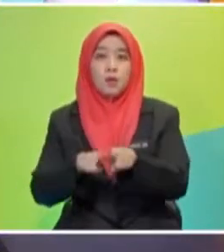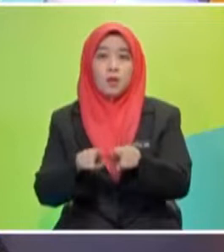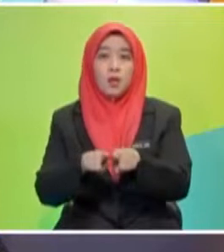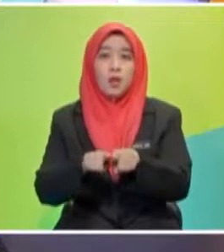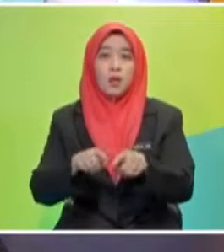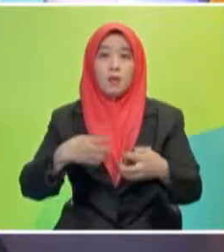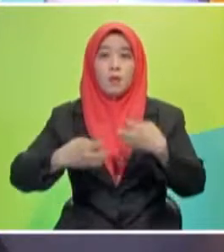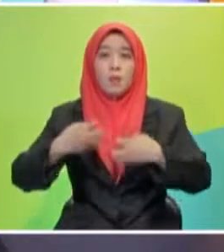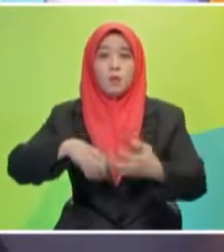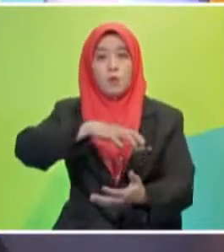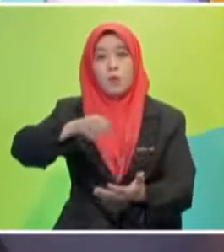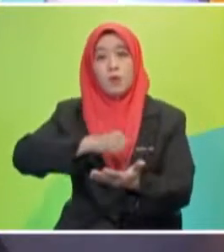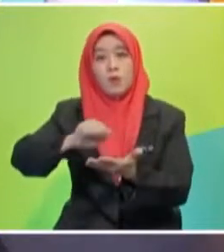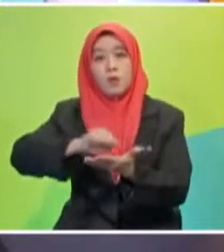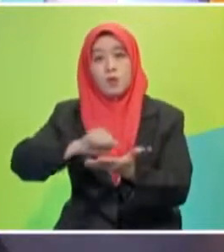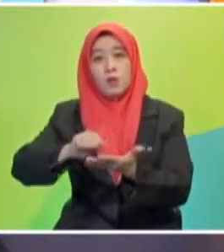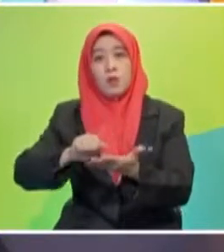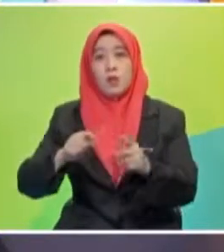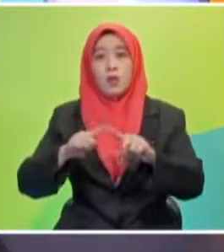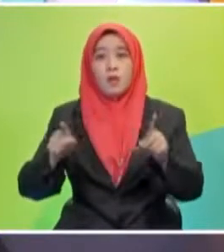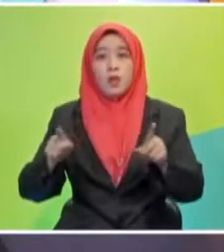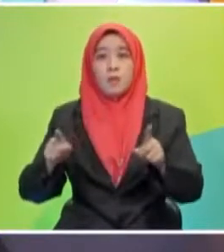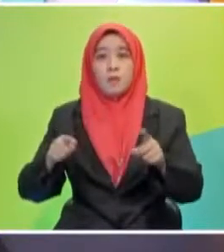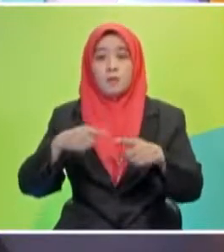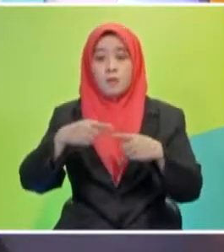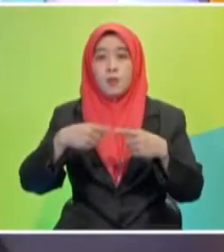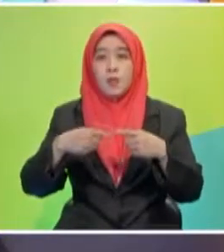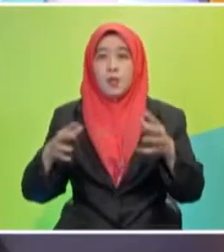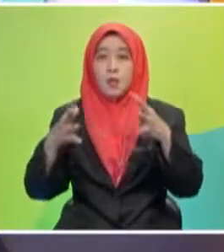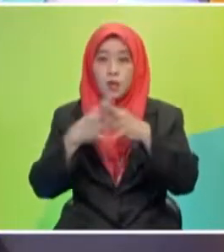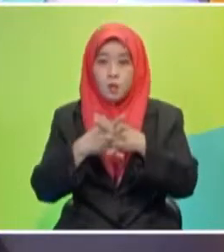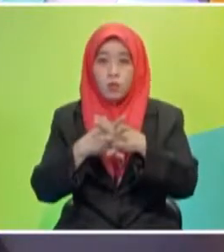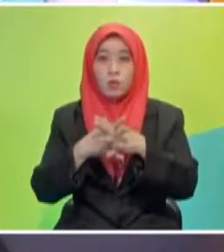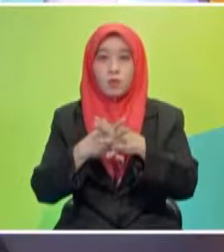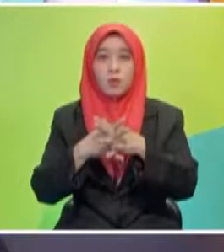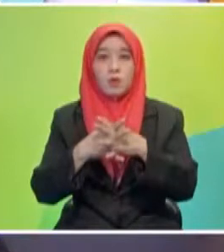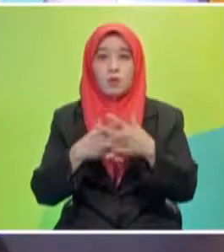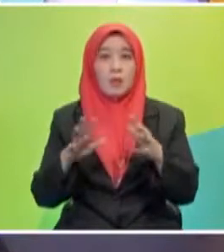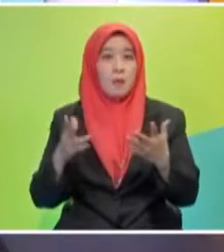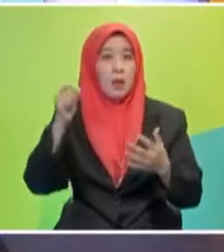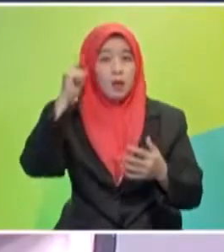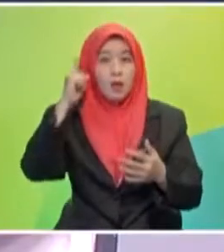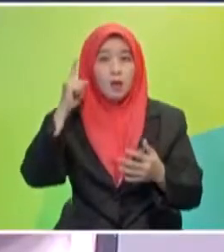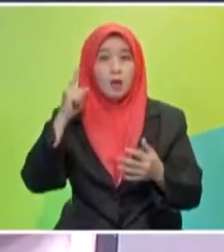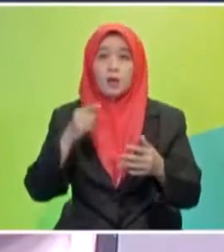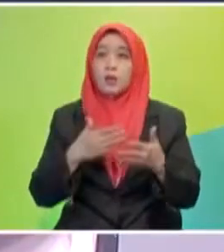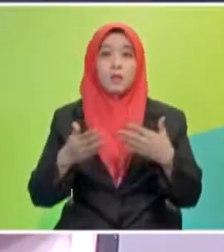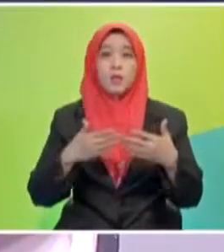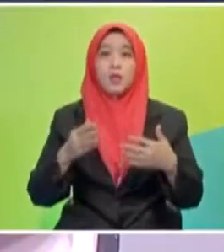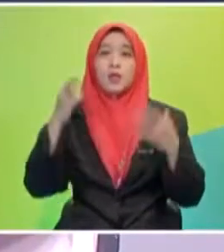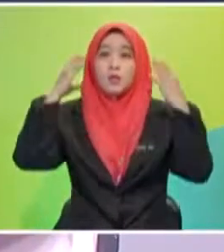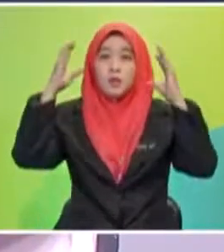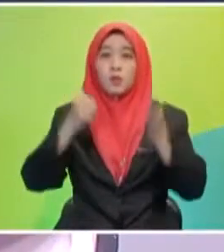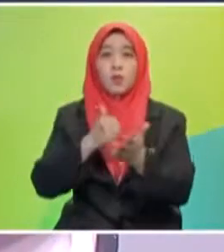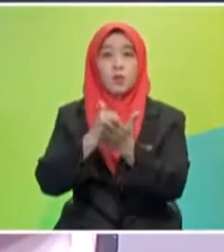tapi bila digabungkan Sisi jadi tak paham aja dokumennya rek tapi MNC gobantu dan juga membantu murid-murid yang di rumah oke